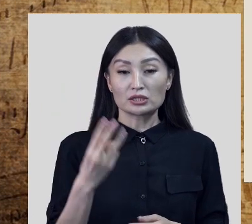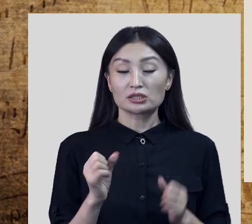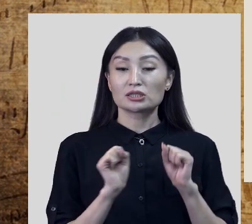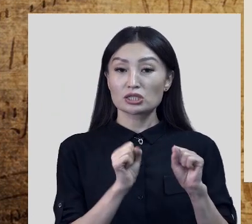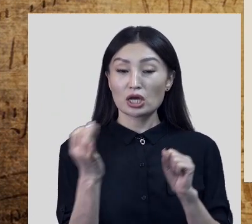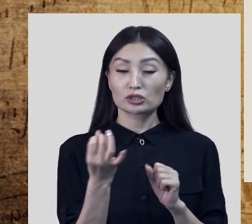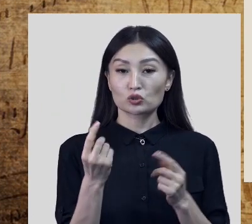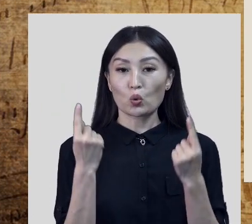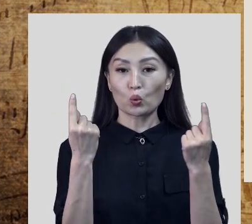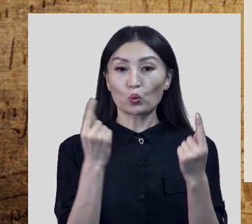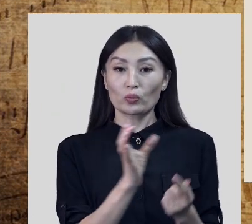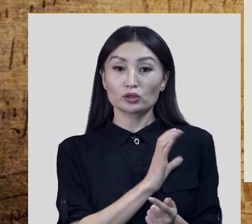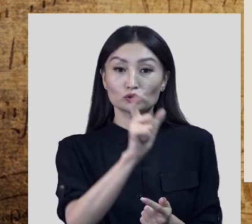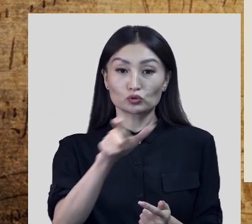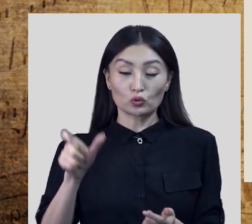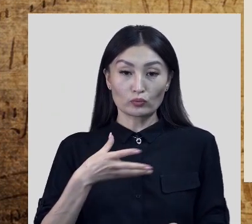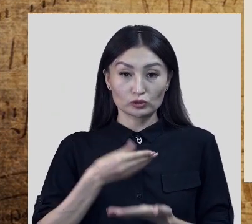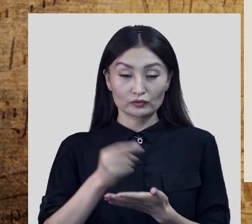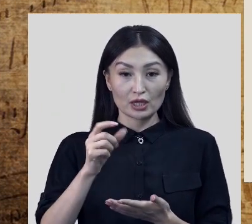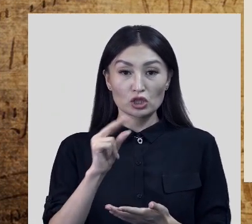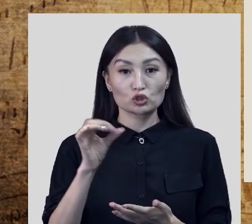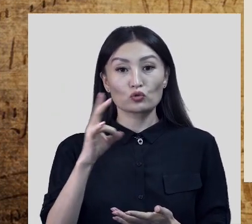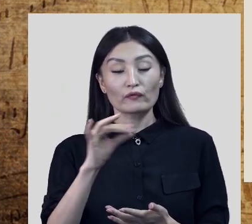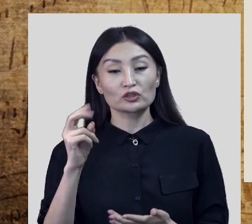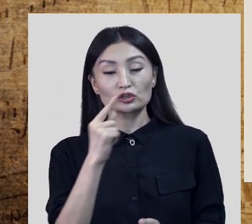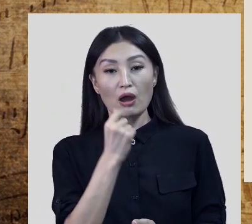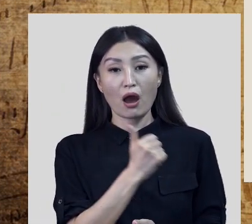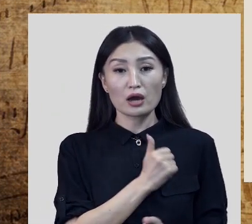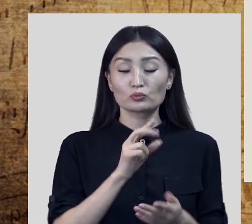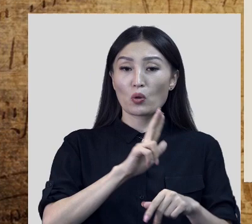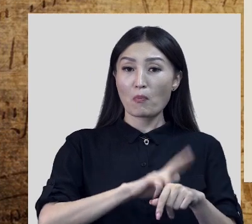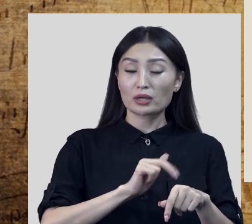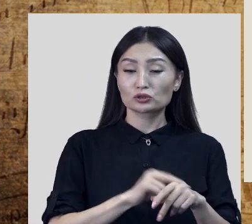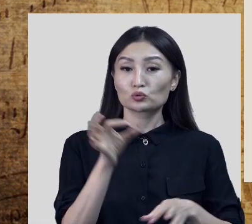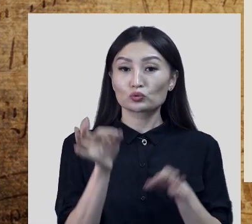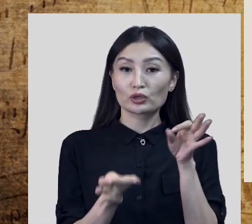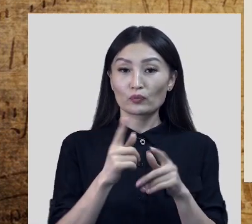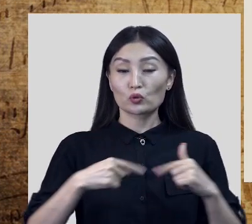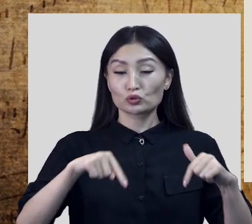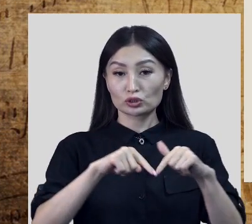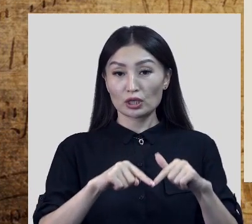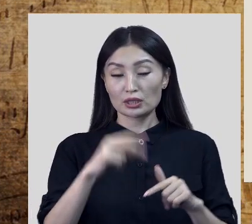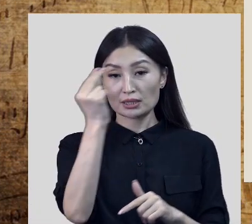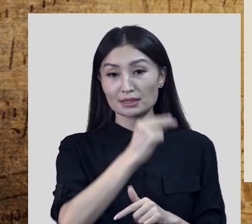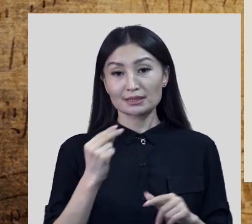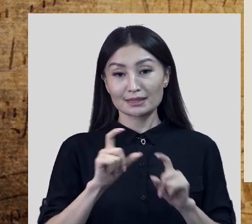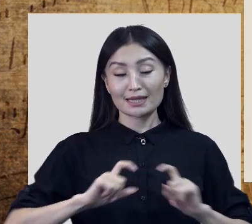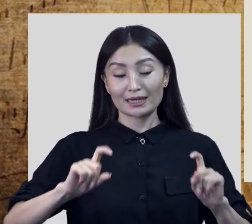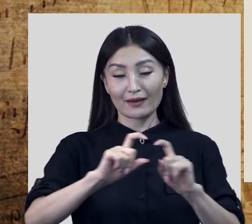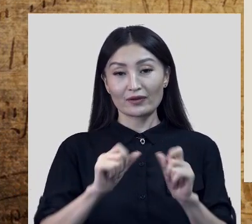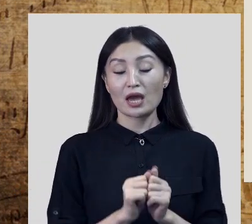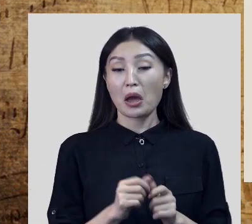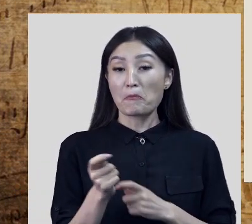для этого он всячески усиливал чиновничества армию полицию судебные учреждения католическую церковь